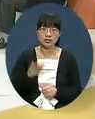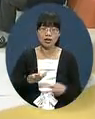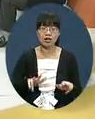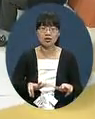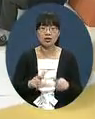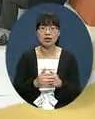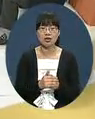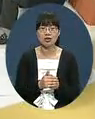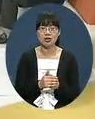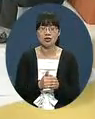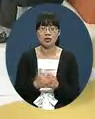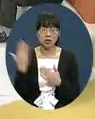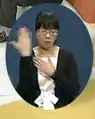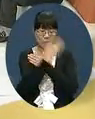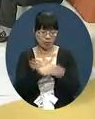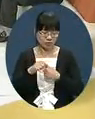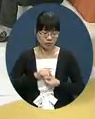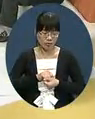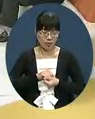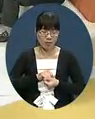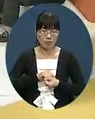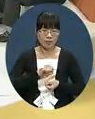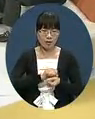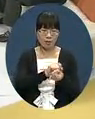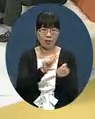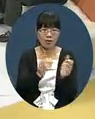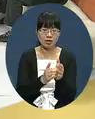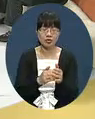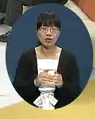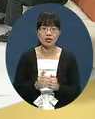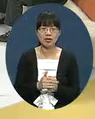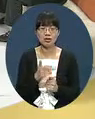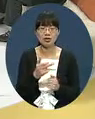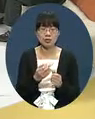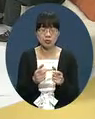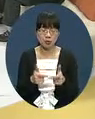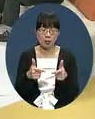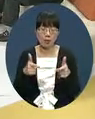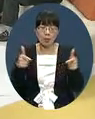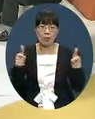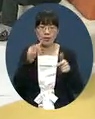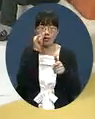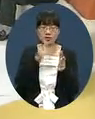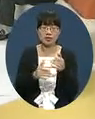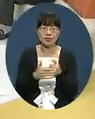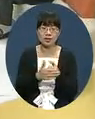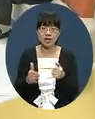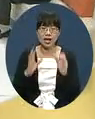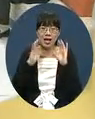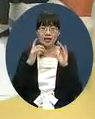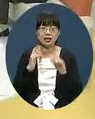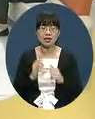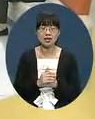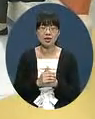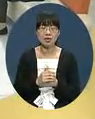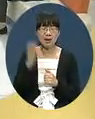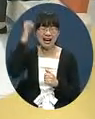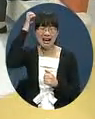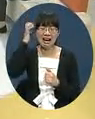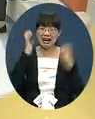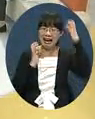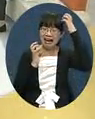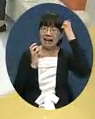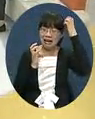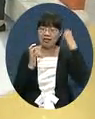여러 부위에 그게 퍼졌어요. 네. 크기도 점점 커지고 애기가 머리도 자주 긁고